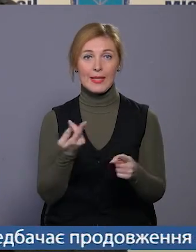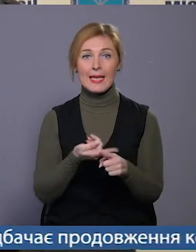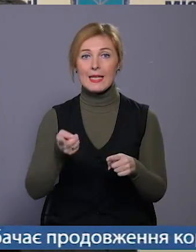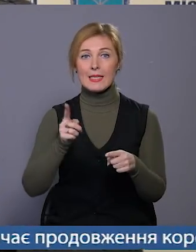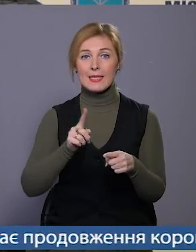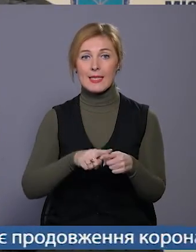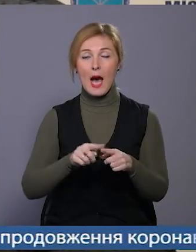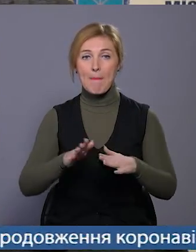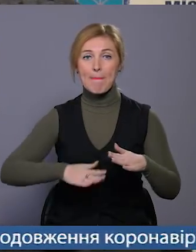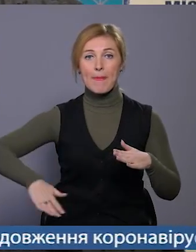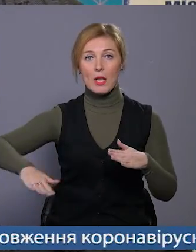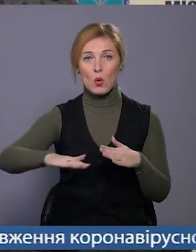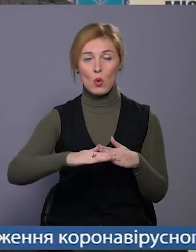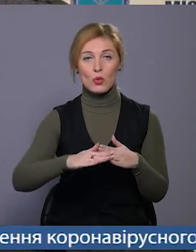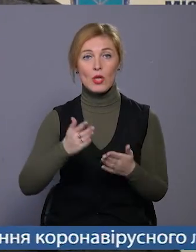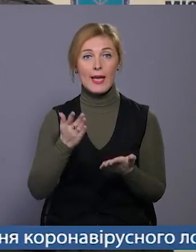Ця площа,